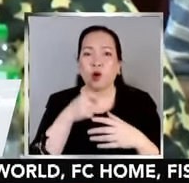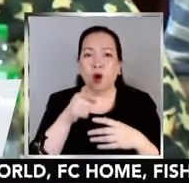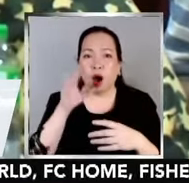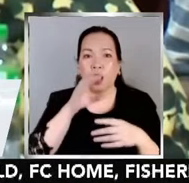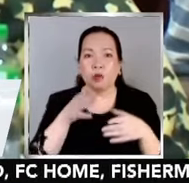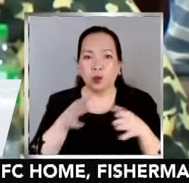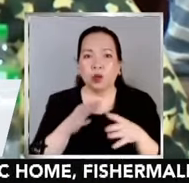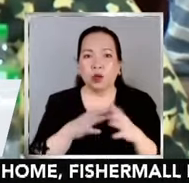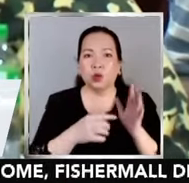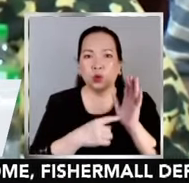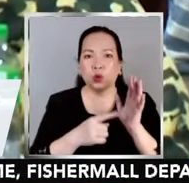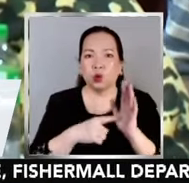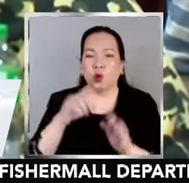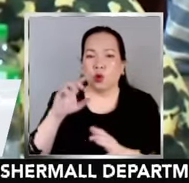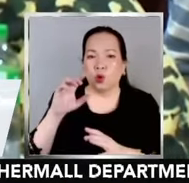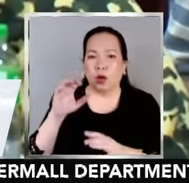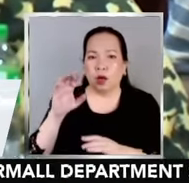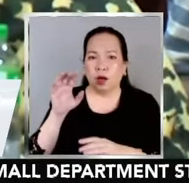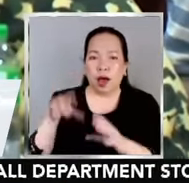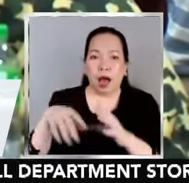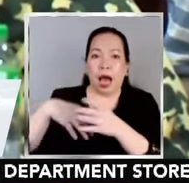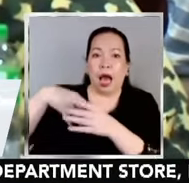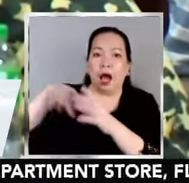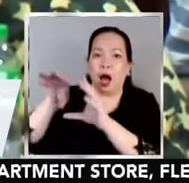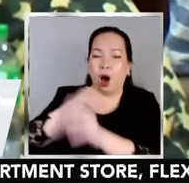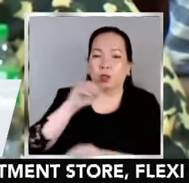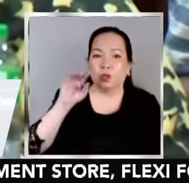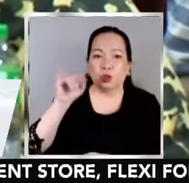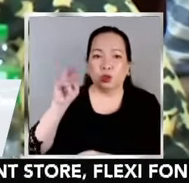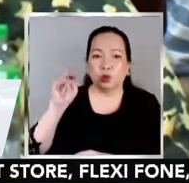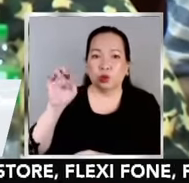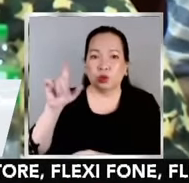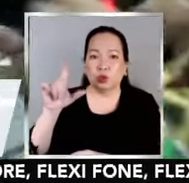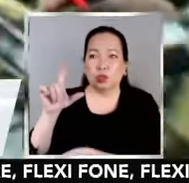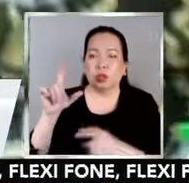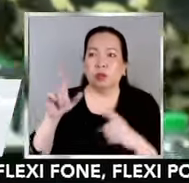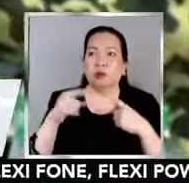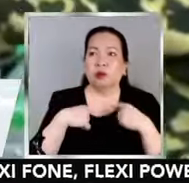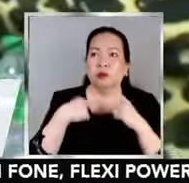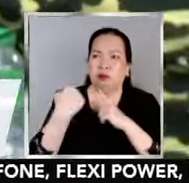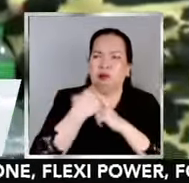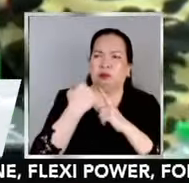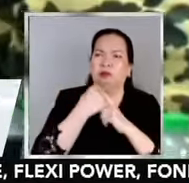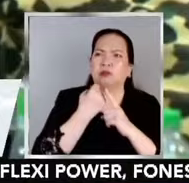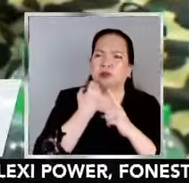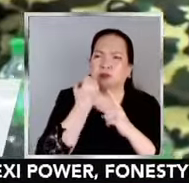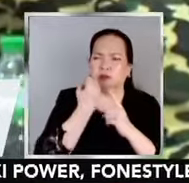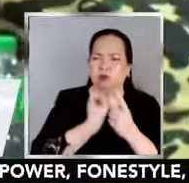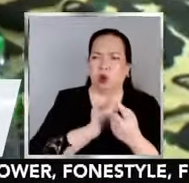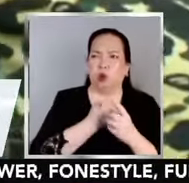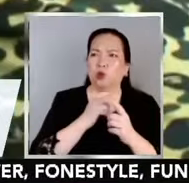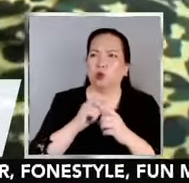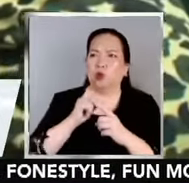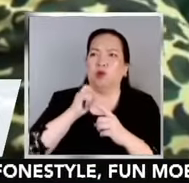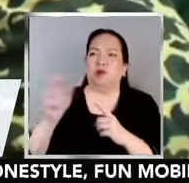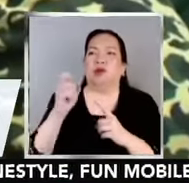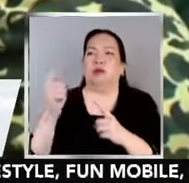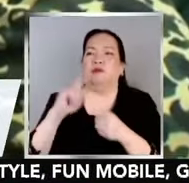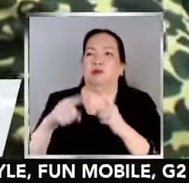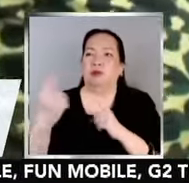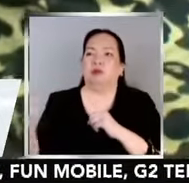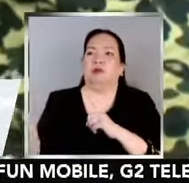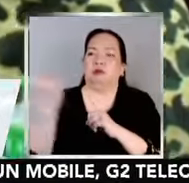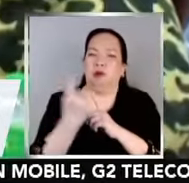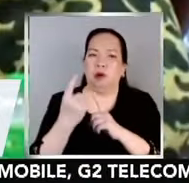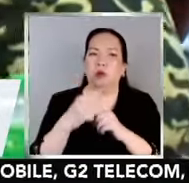si Junel. Kasi po, natatakot na po ako, Your Honor, kasi po, sinasaktan na po nila ako. Ito po, si Major Persyong Kola po, sinampal na po